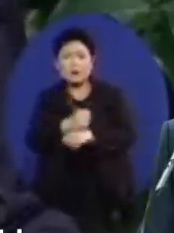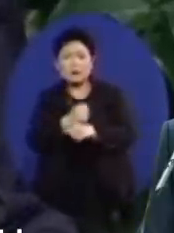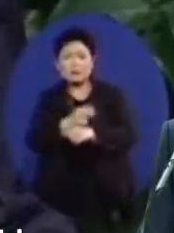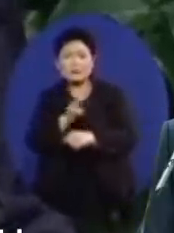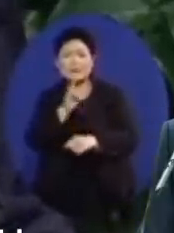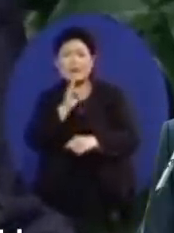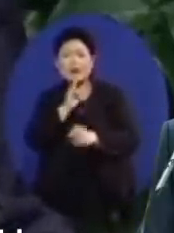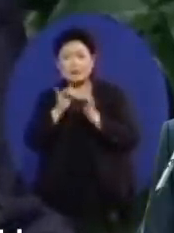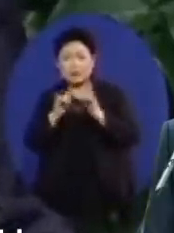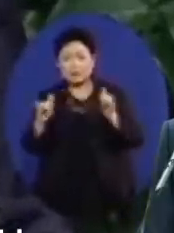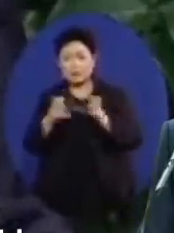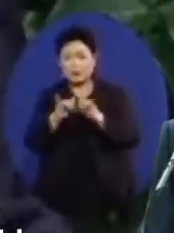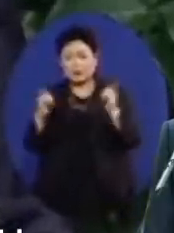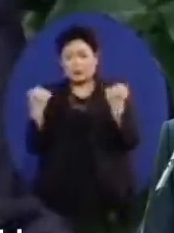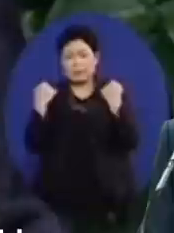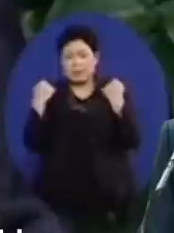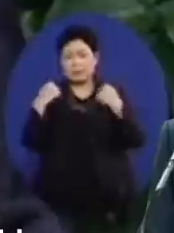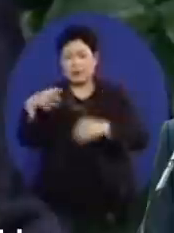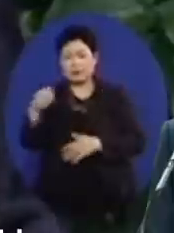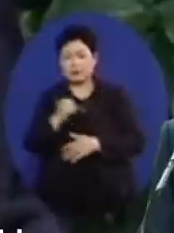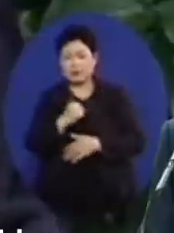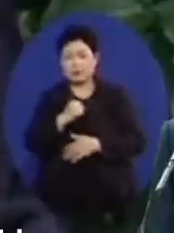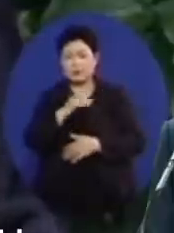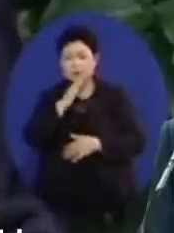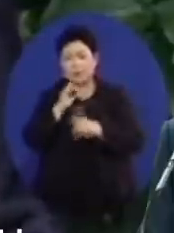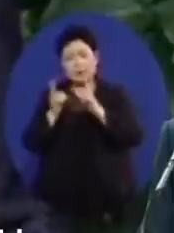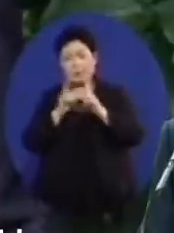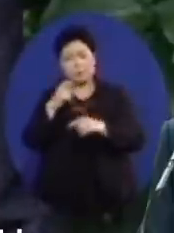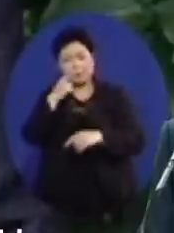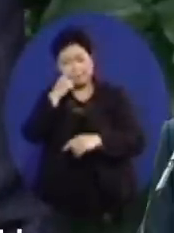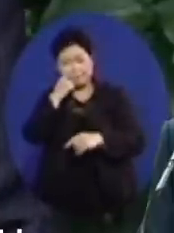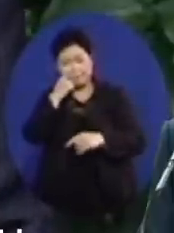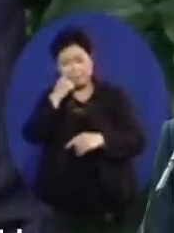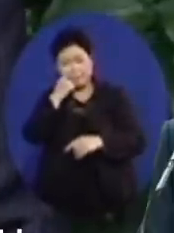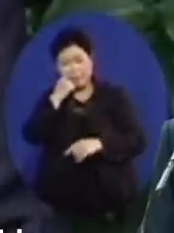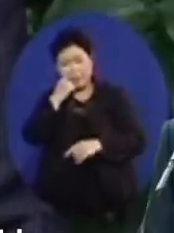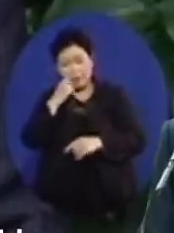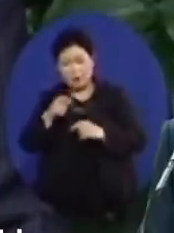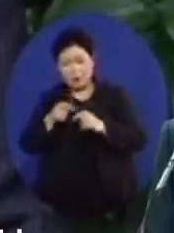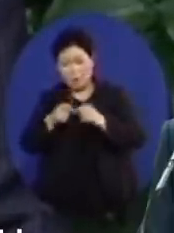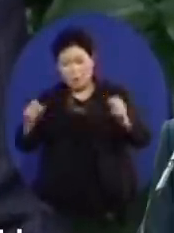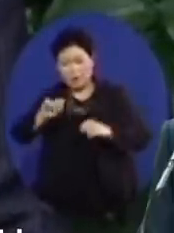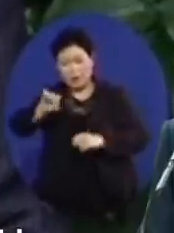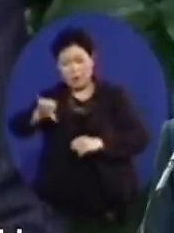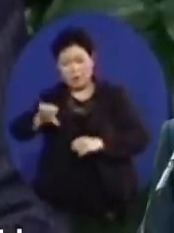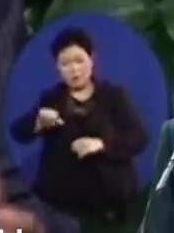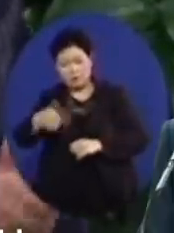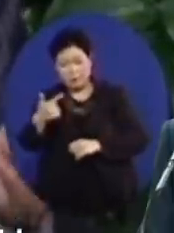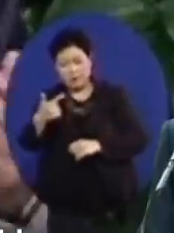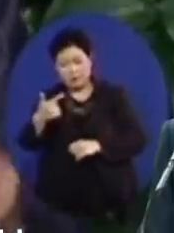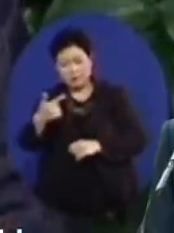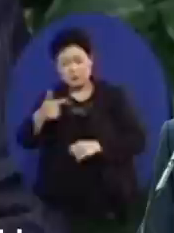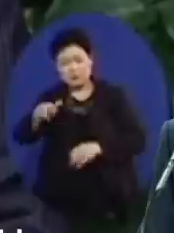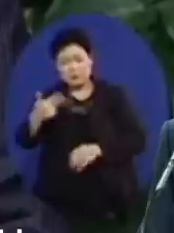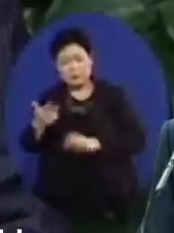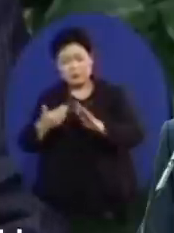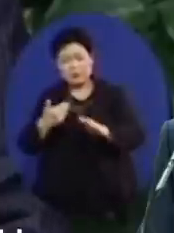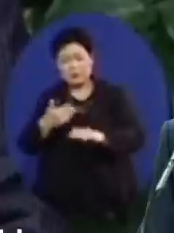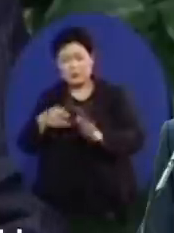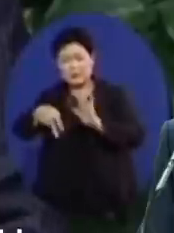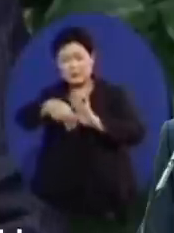예언자도 인간의 힘으로는 그렇게 내려다볼 수 없어요. 5,600년 전에 이사야는 하나님께서 계시를